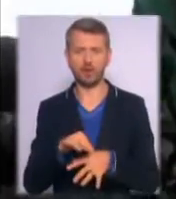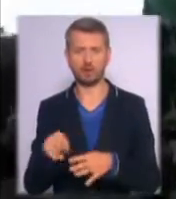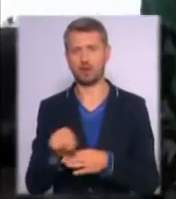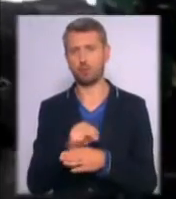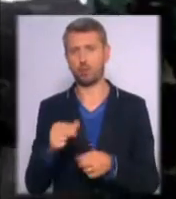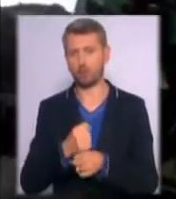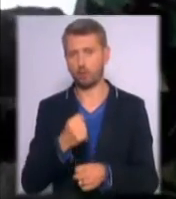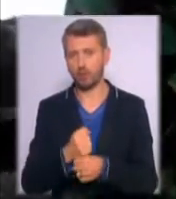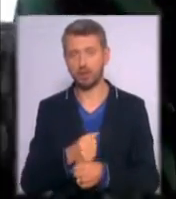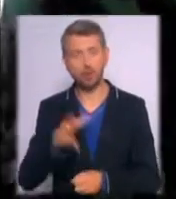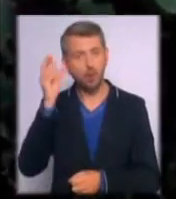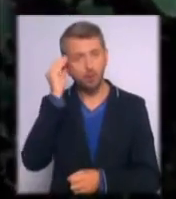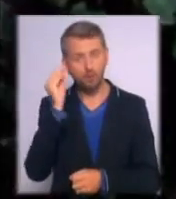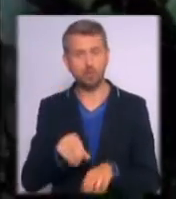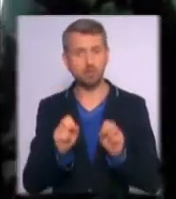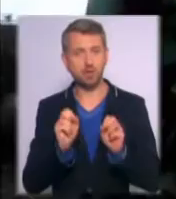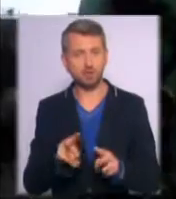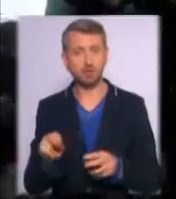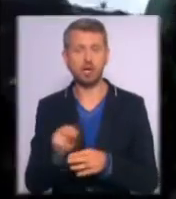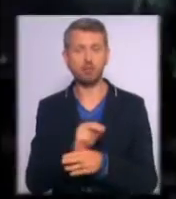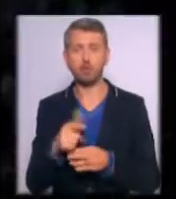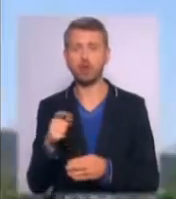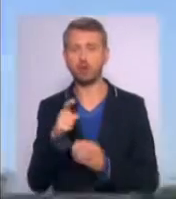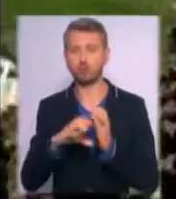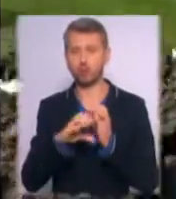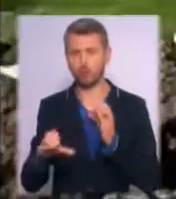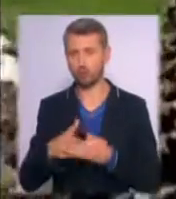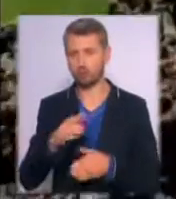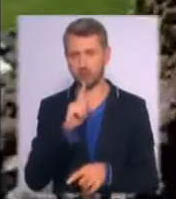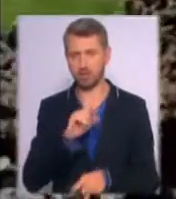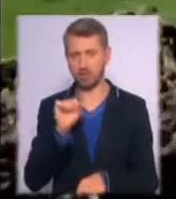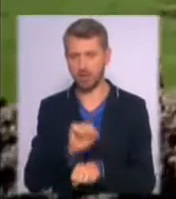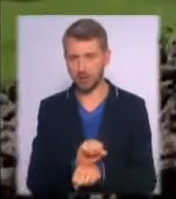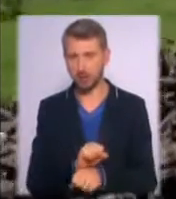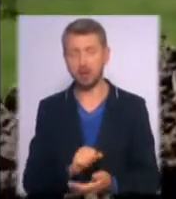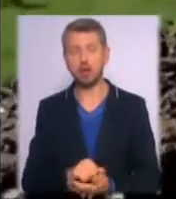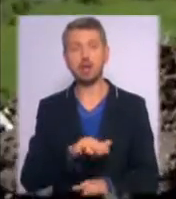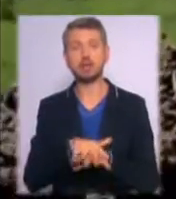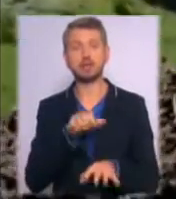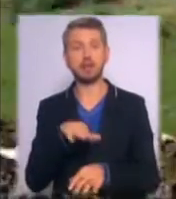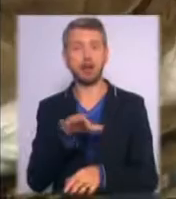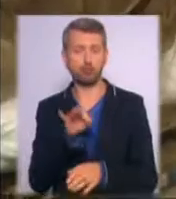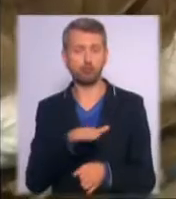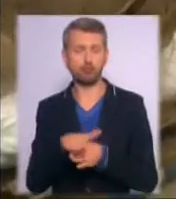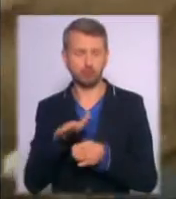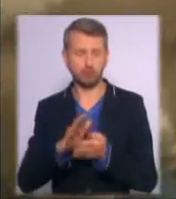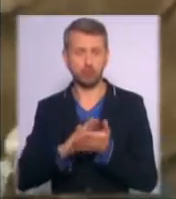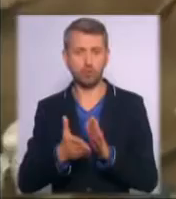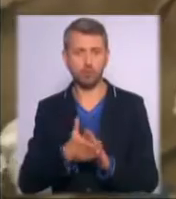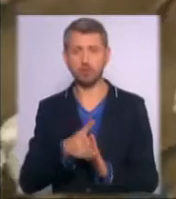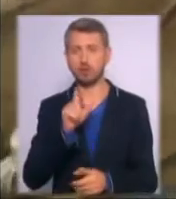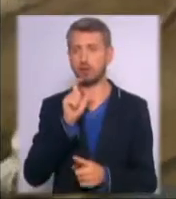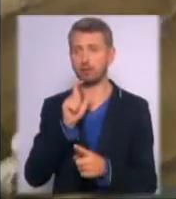робіт. Враховуючи небезпеку, ремонт газопроводу припинили. Сили АТО, дотримуючись досягнутих домовленостей, вогонь відповідь за день